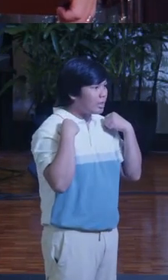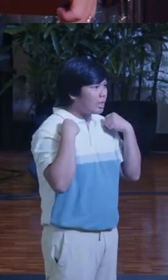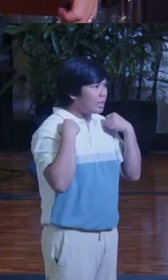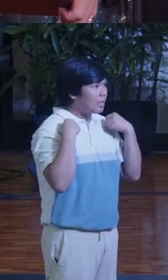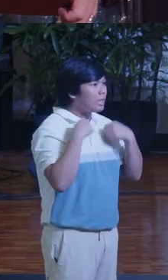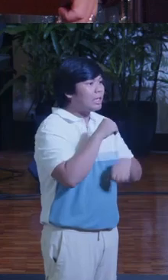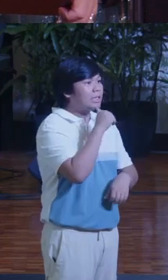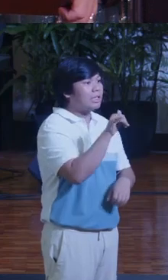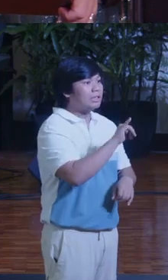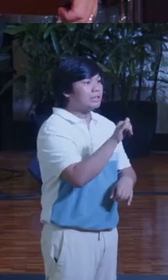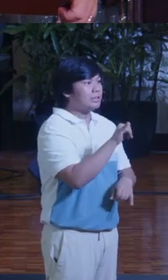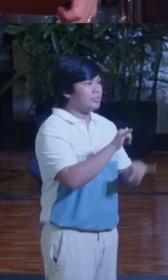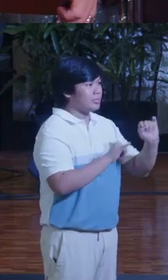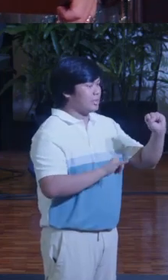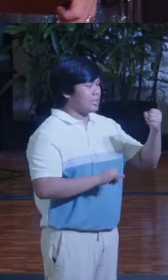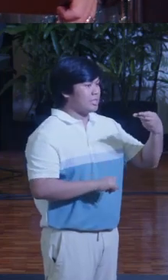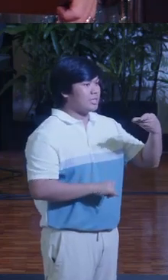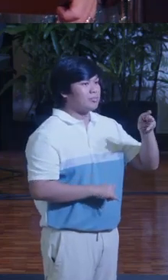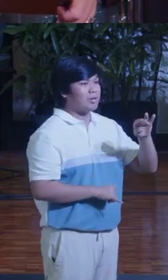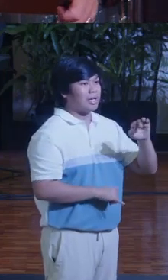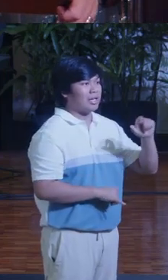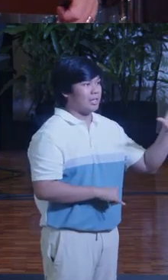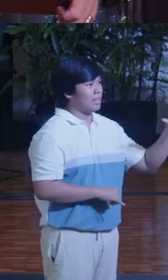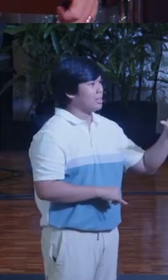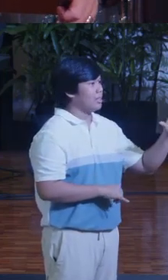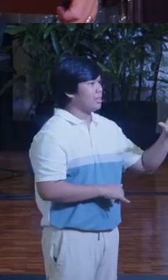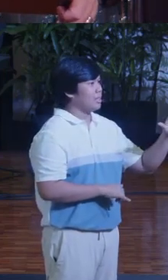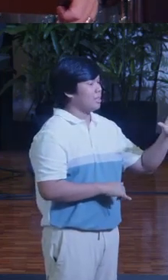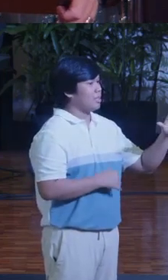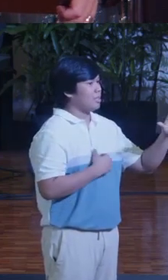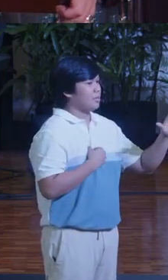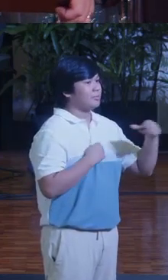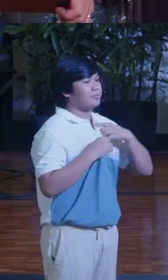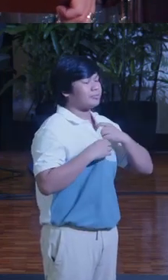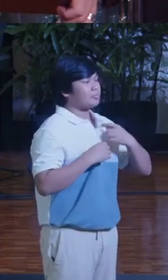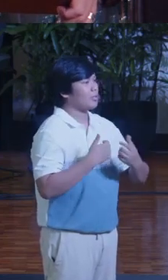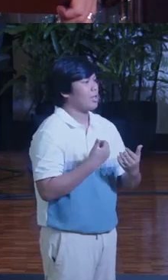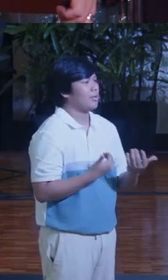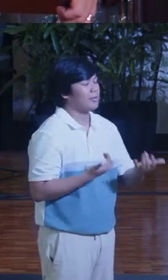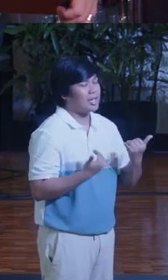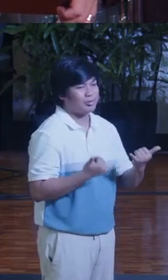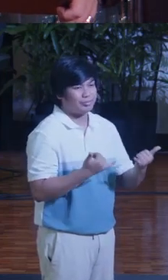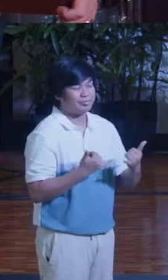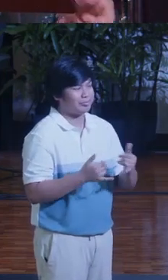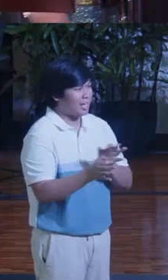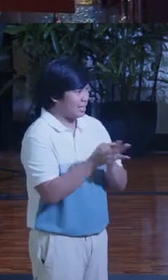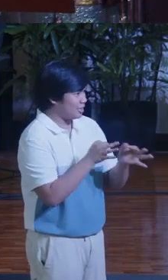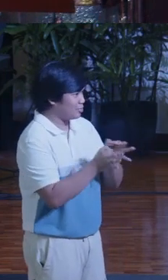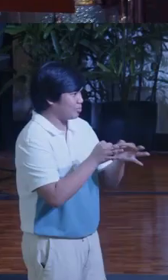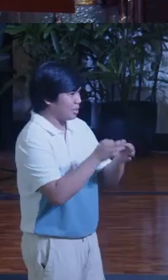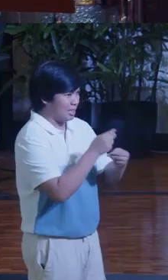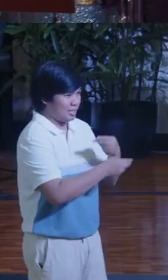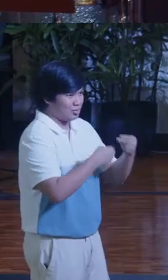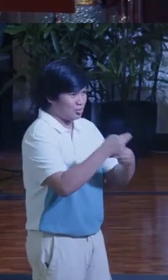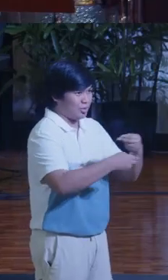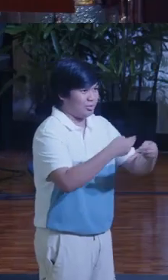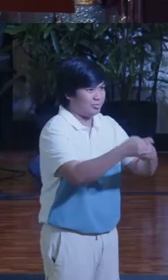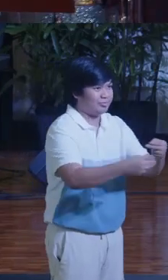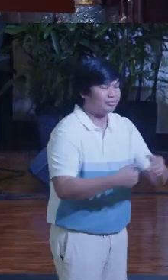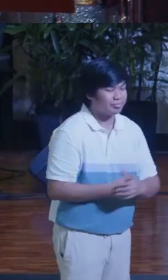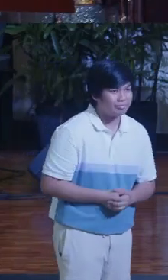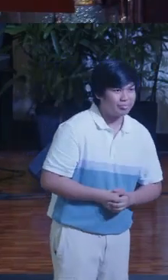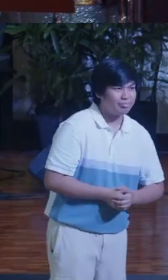po ito ang dahilan kung bakit sila nag-aaway ngayon. Siguro, dito nagumpisa. Pero huwag niyong gagamitin